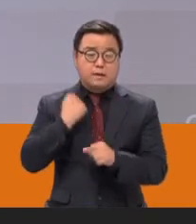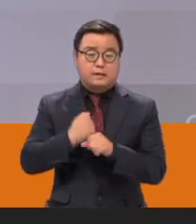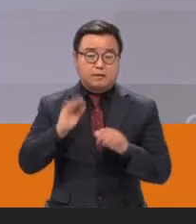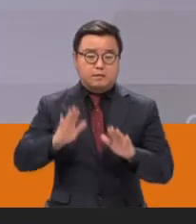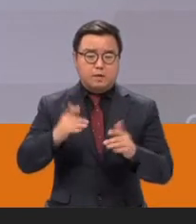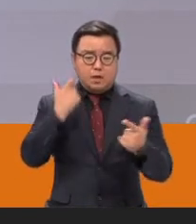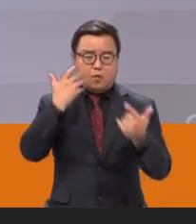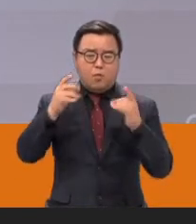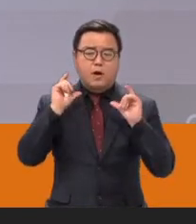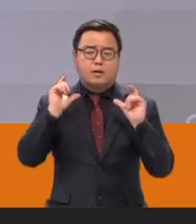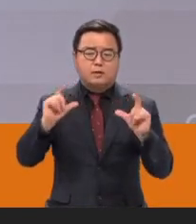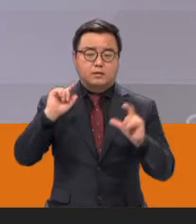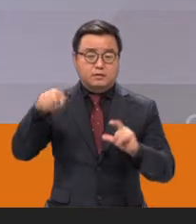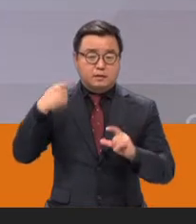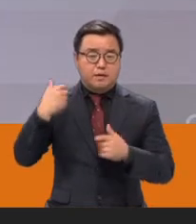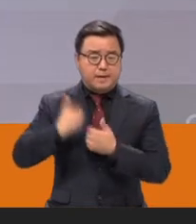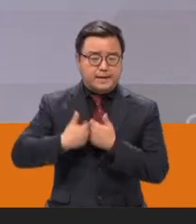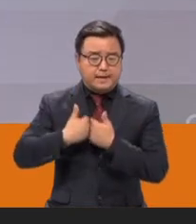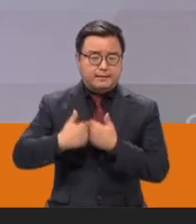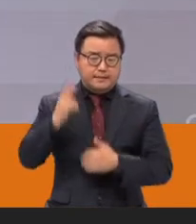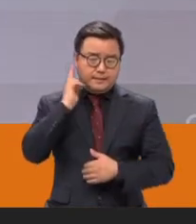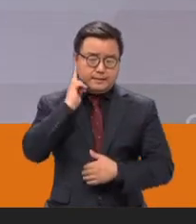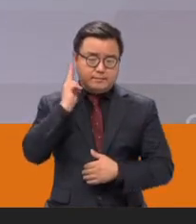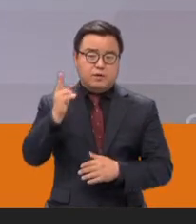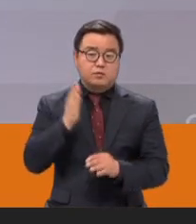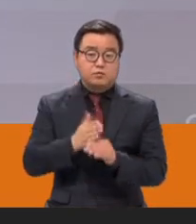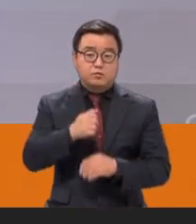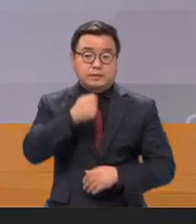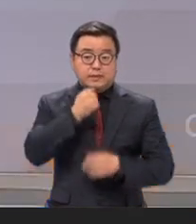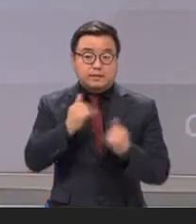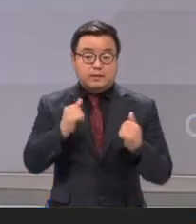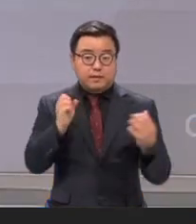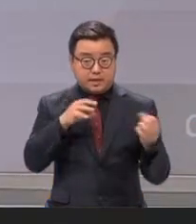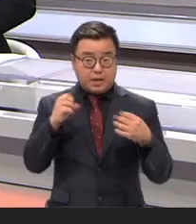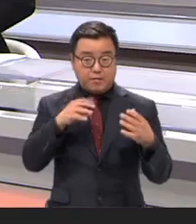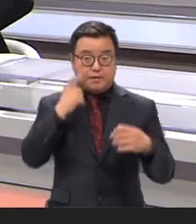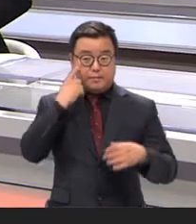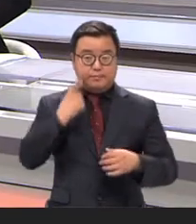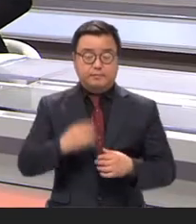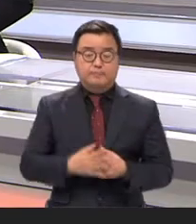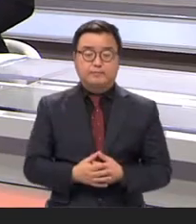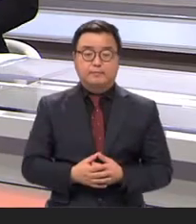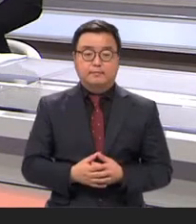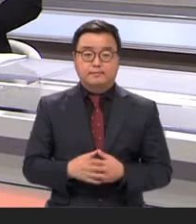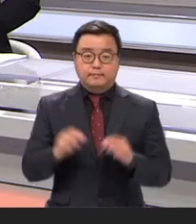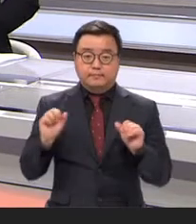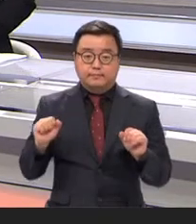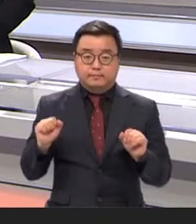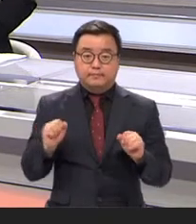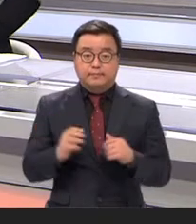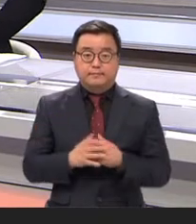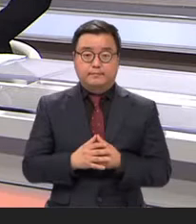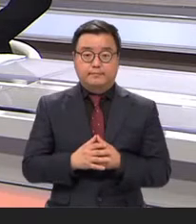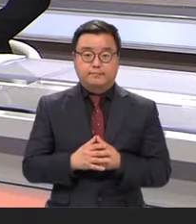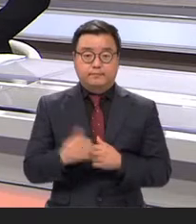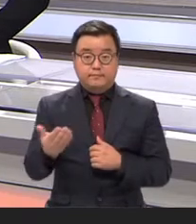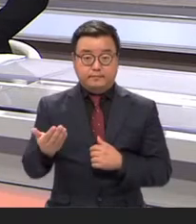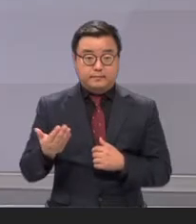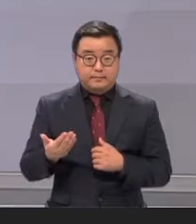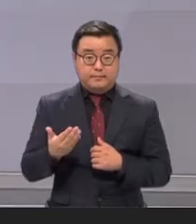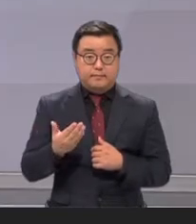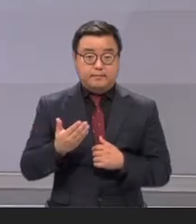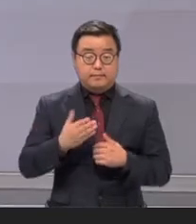더 커지는 모양새인데요. 취재 기자와 자세한 얘기 나눠보겠습니다. 어서 오시죠. 네. 자, 앞선